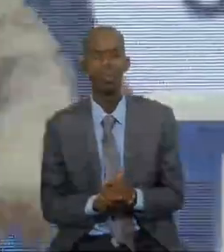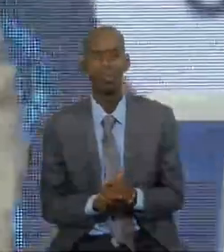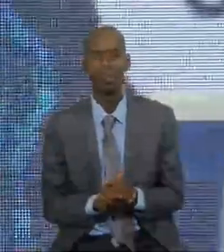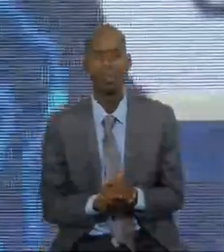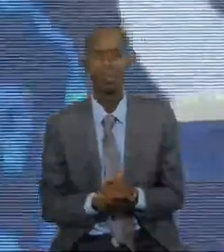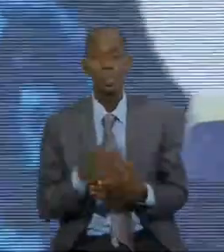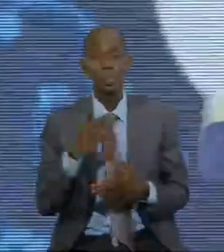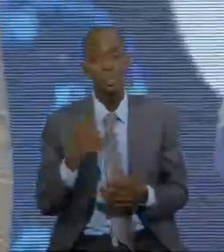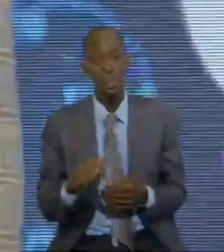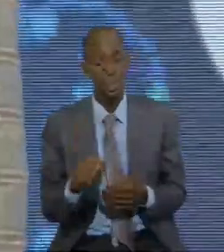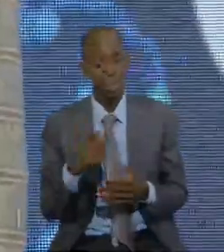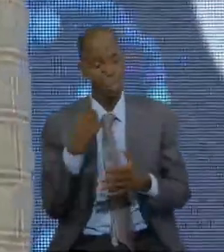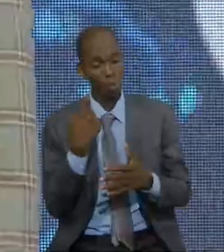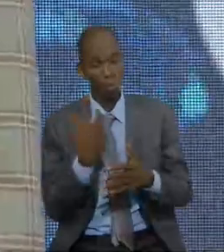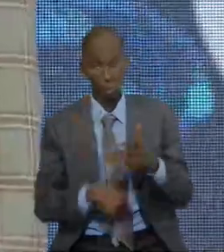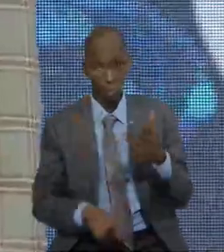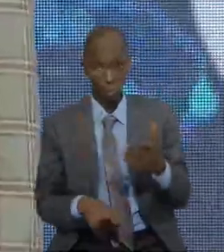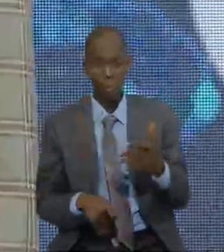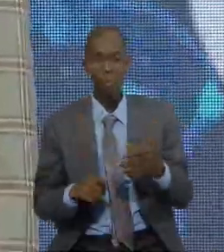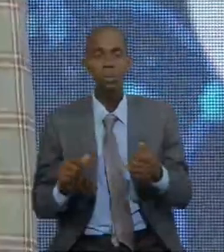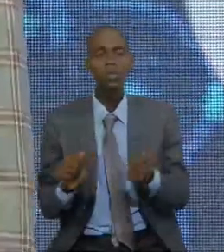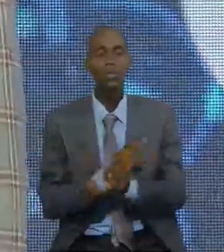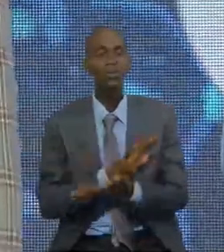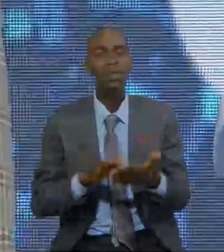Satan même ne peut pas t'en priver